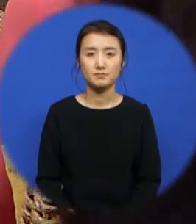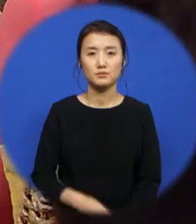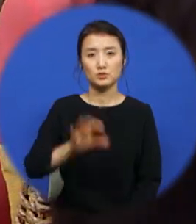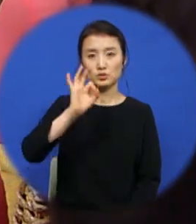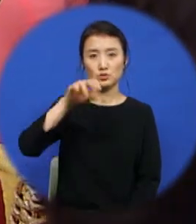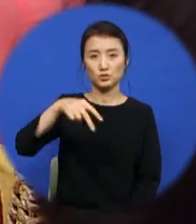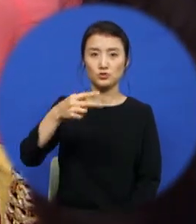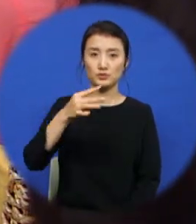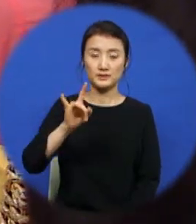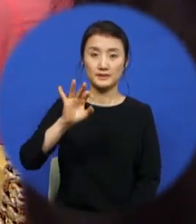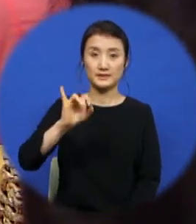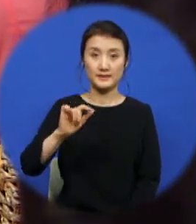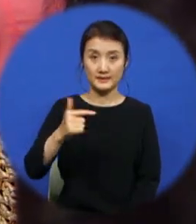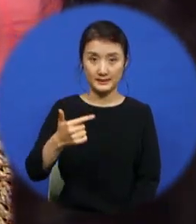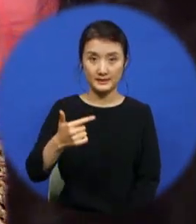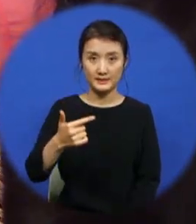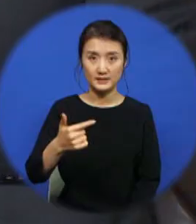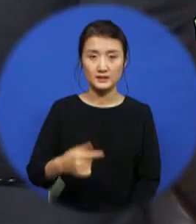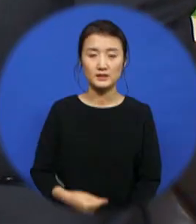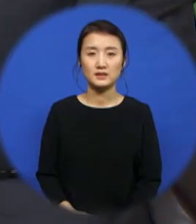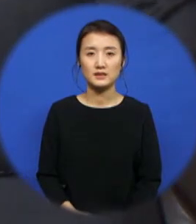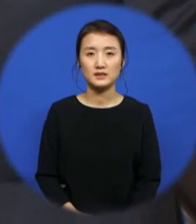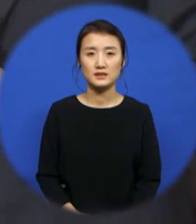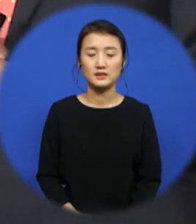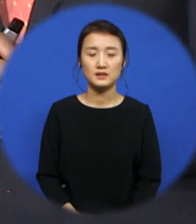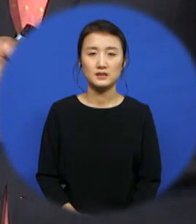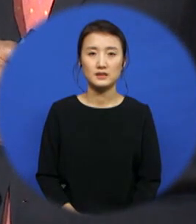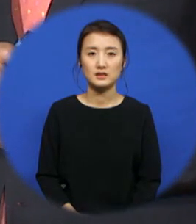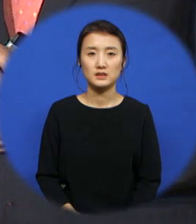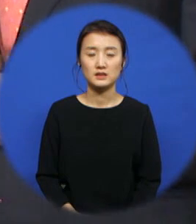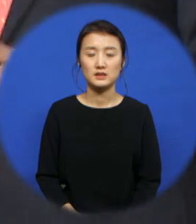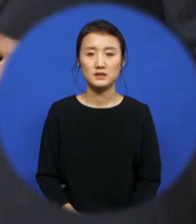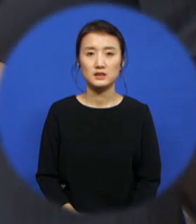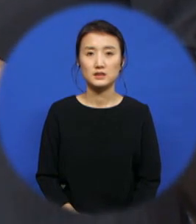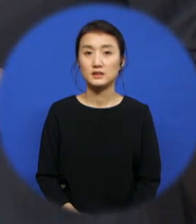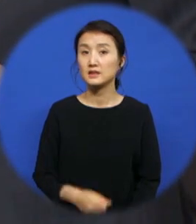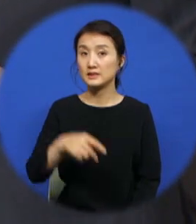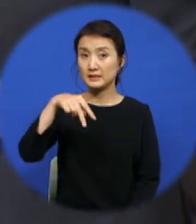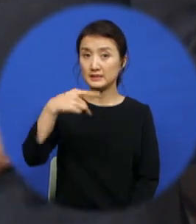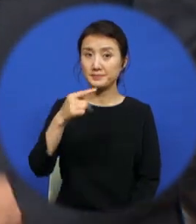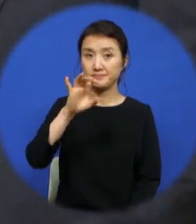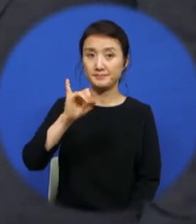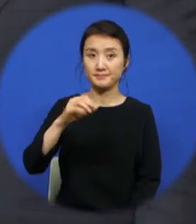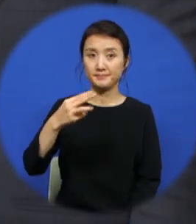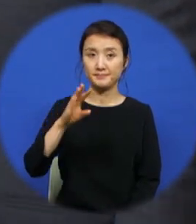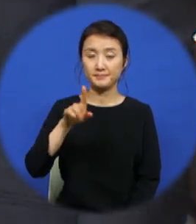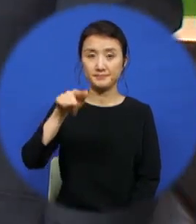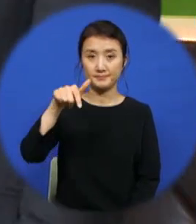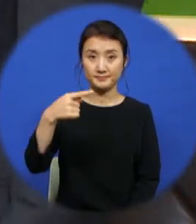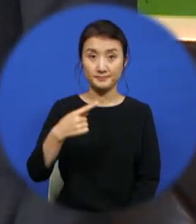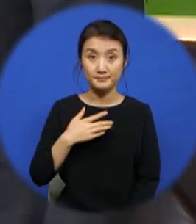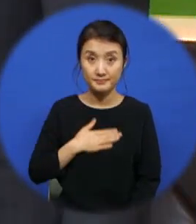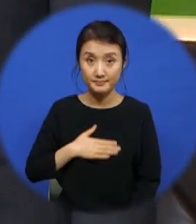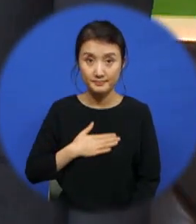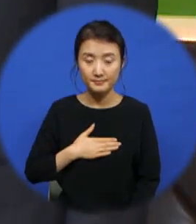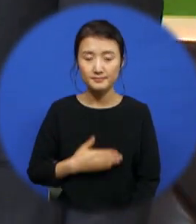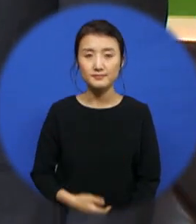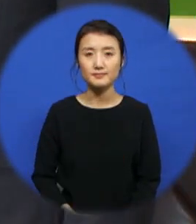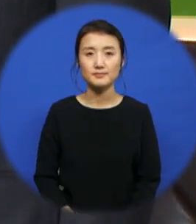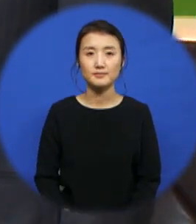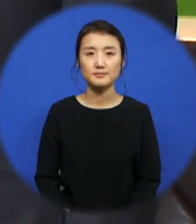예 스필버그 거 아시죠 예 아 아마 스필버그가